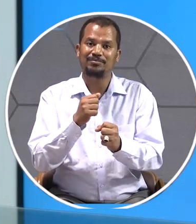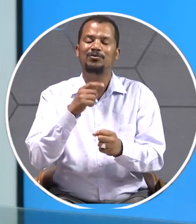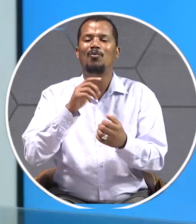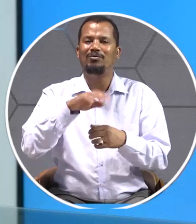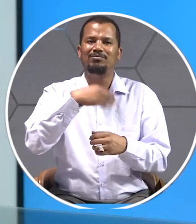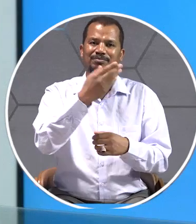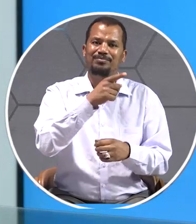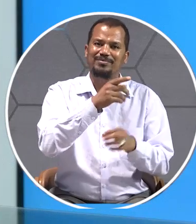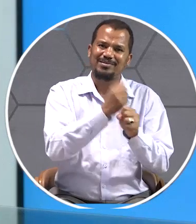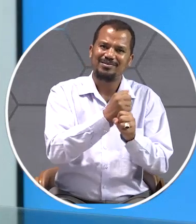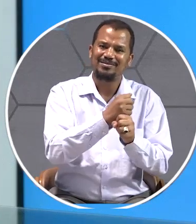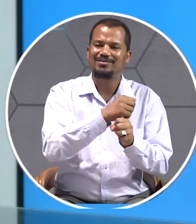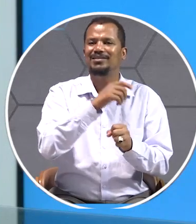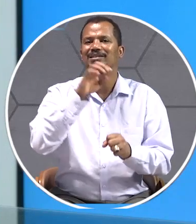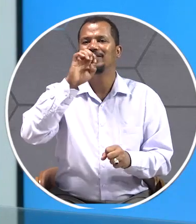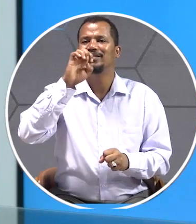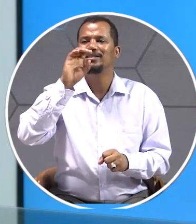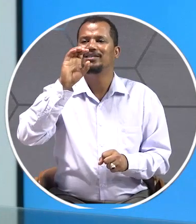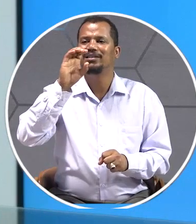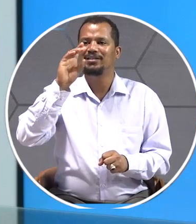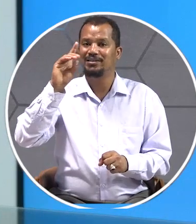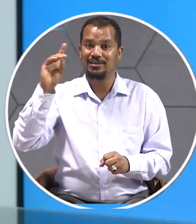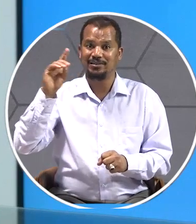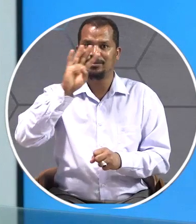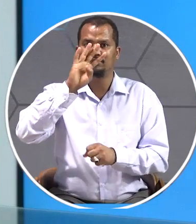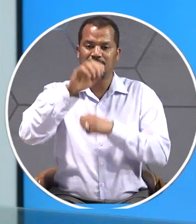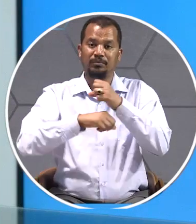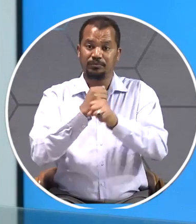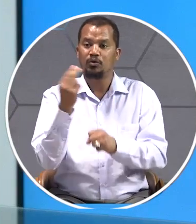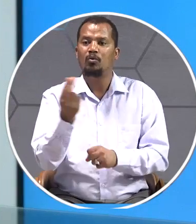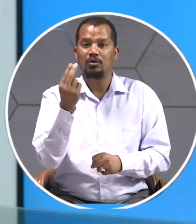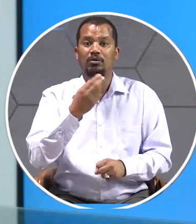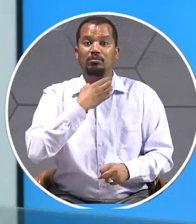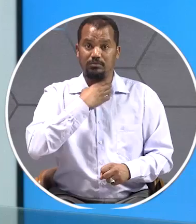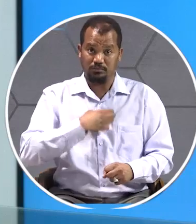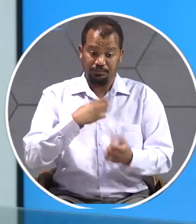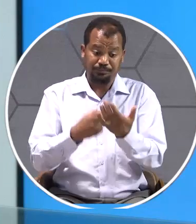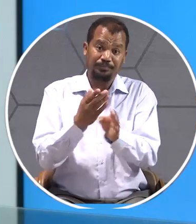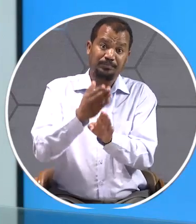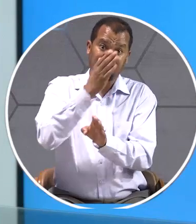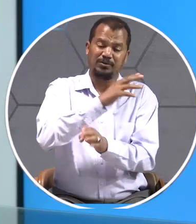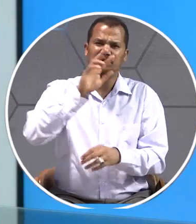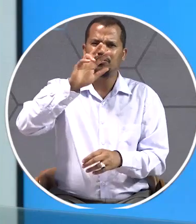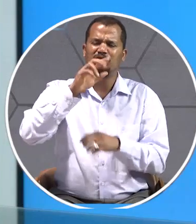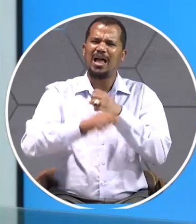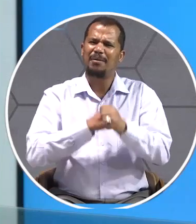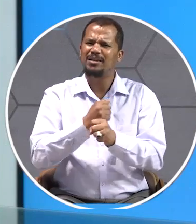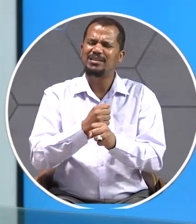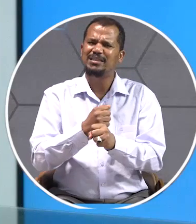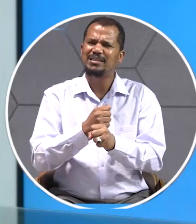እንግዲህ ኢሲዲዲ ለ4 አመት ያህል በቦርድ አባልነት፣ ከዛ በፊት ደግሞ ለ2-3 አመት